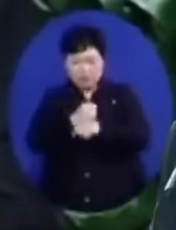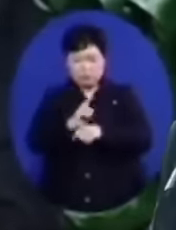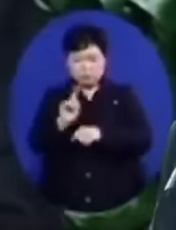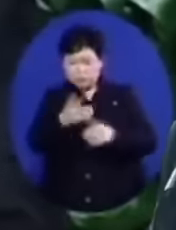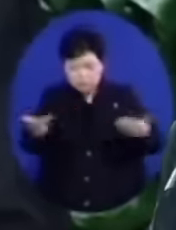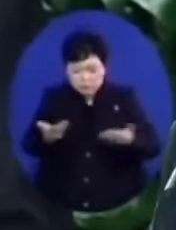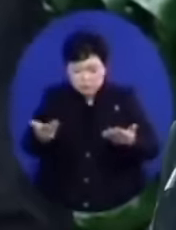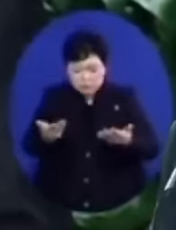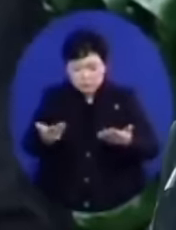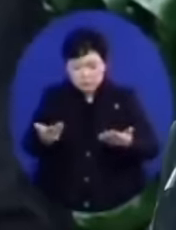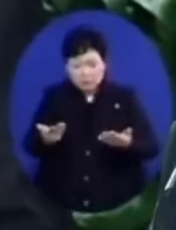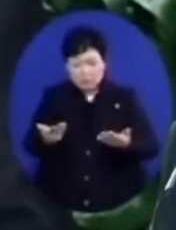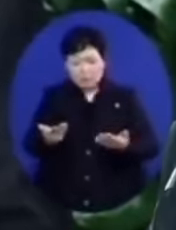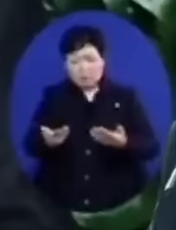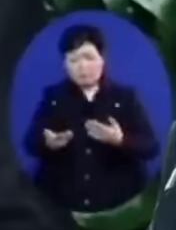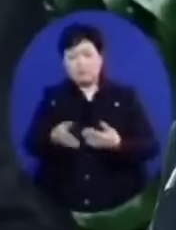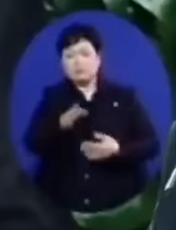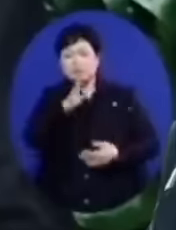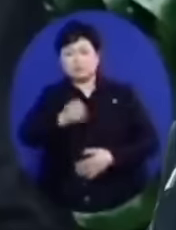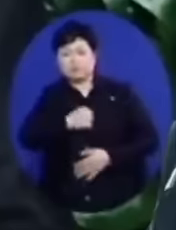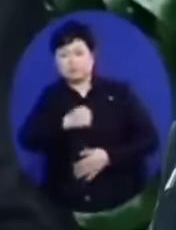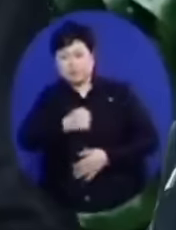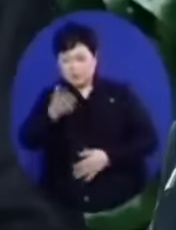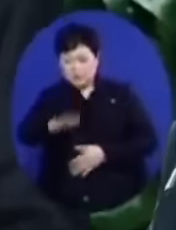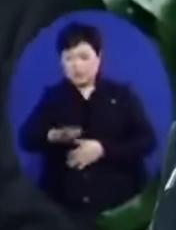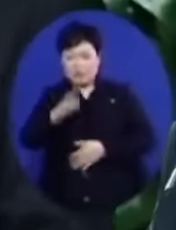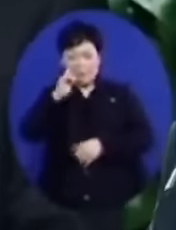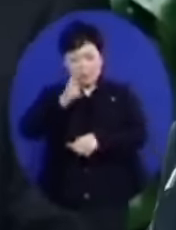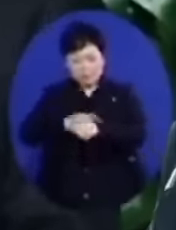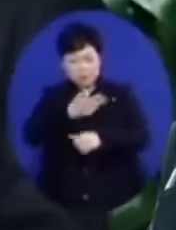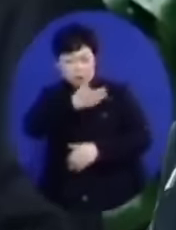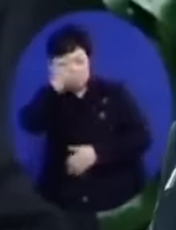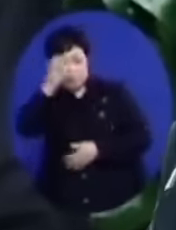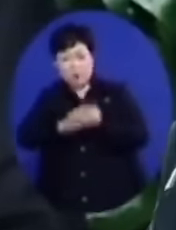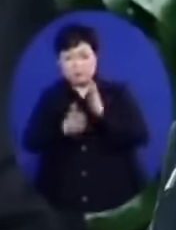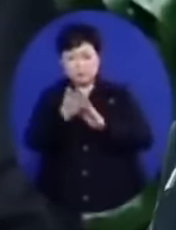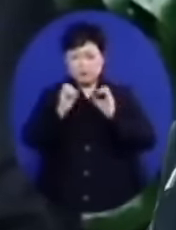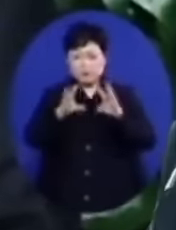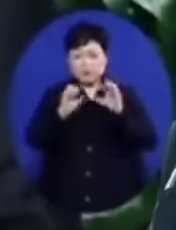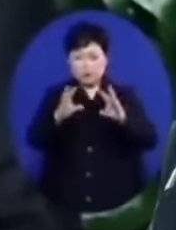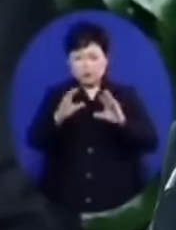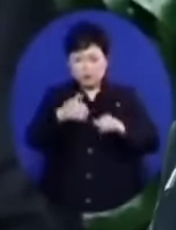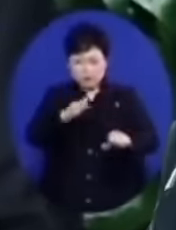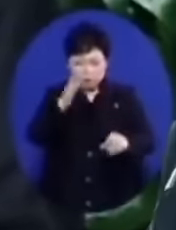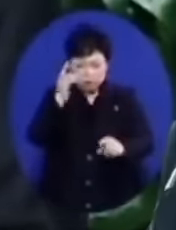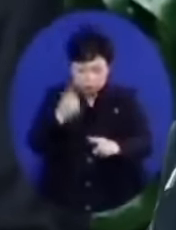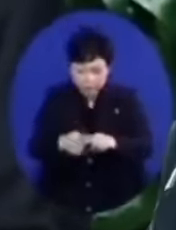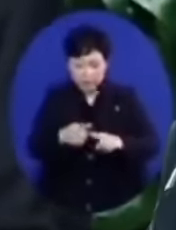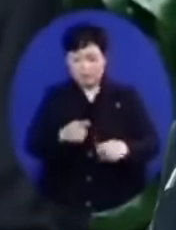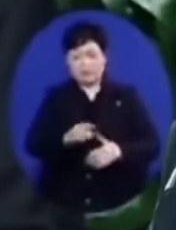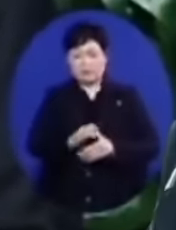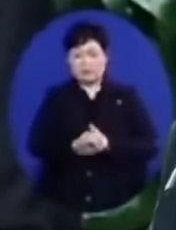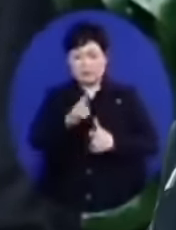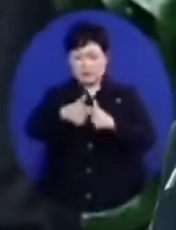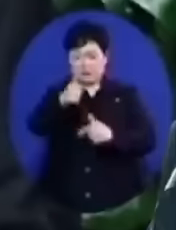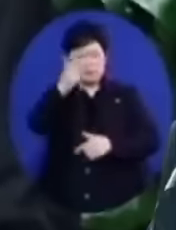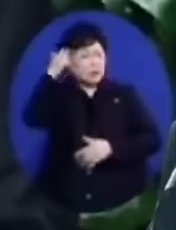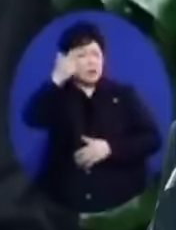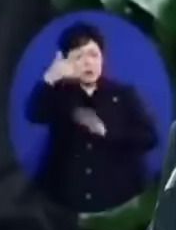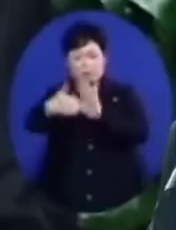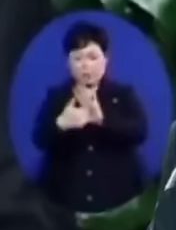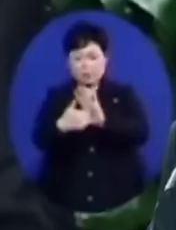모릅니다. 그런데 바울 선생이 꿈이 없이 선교에 나가니까 예수의 영이